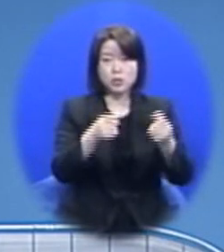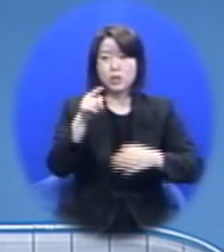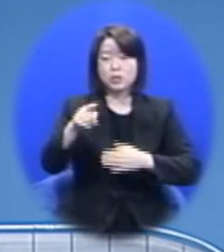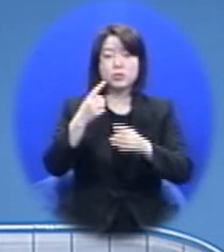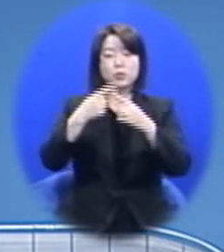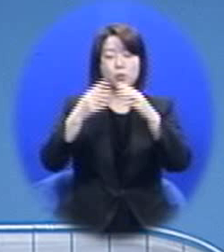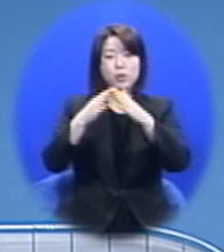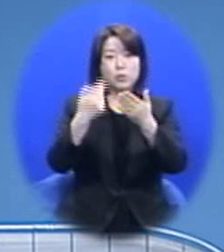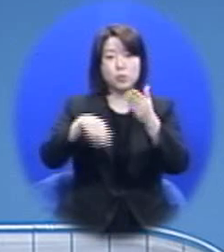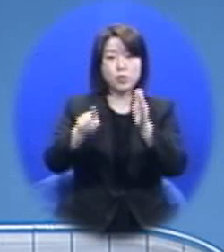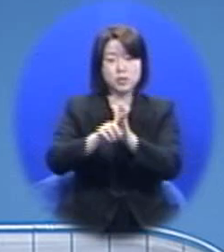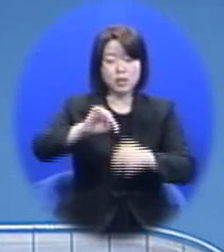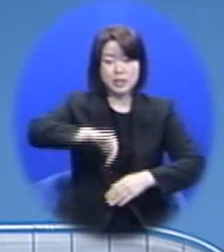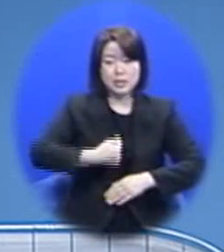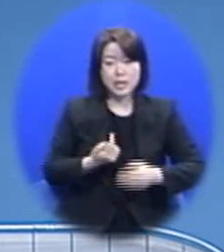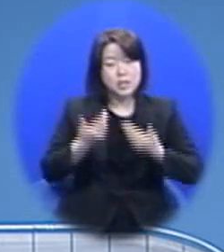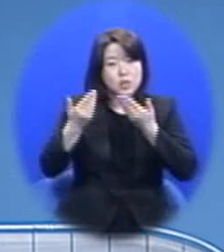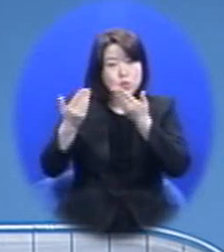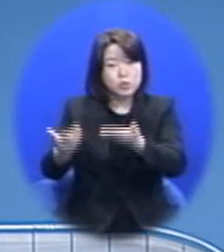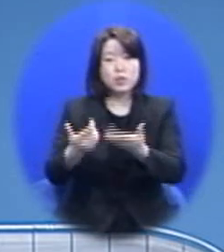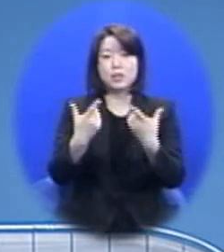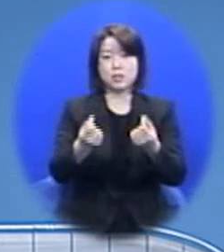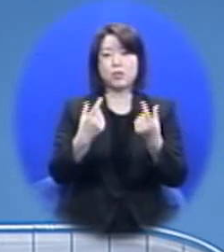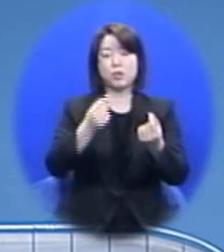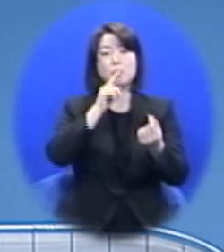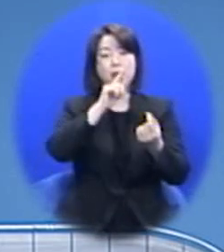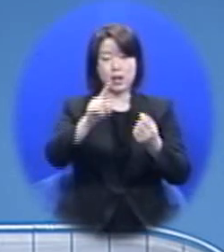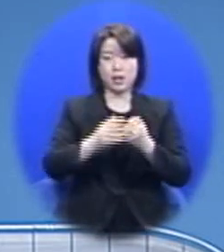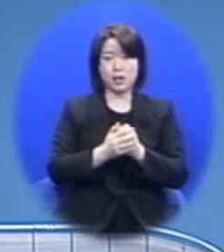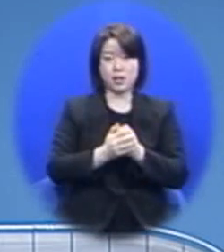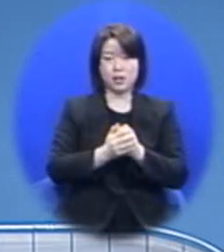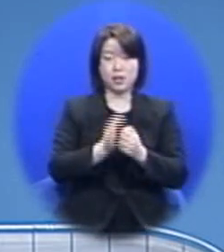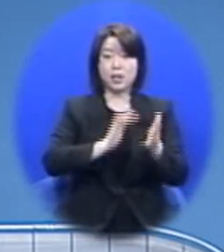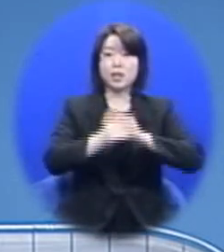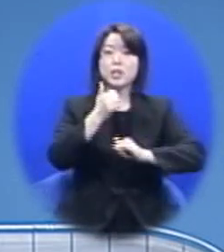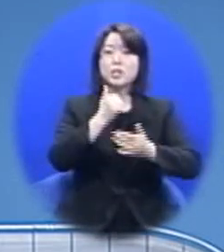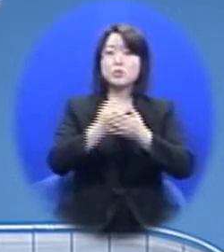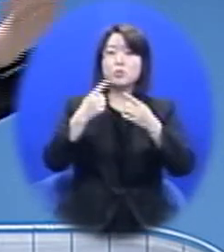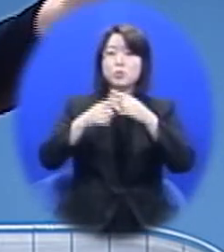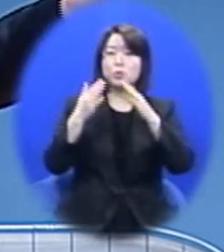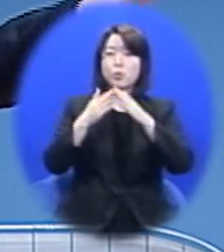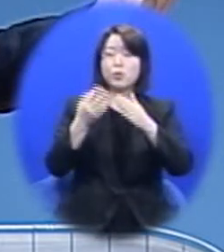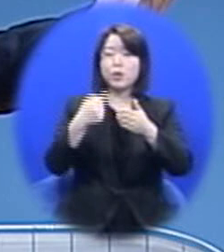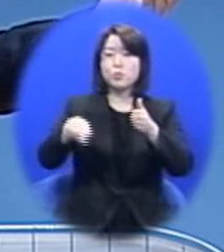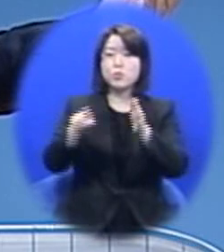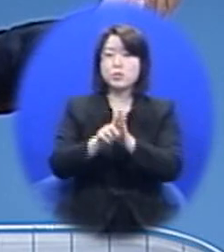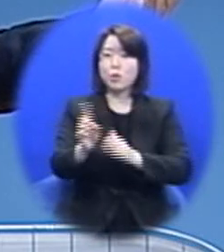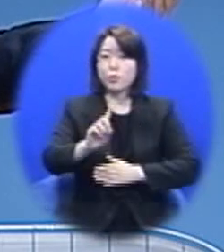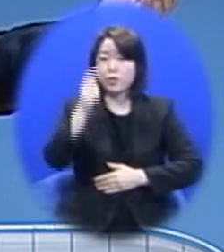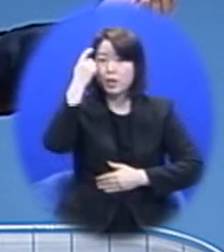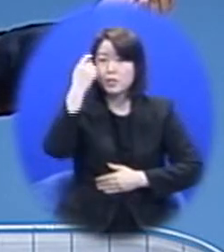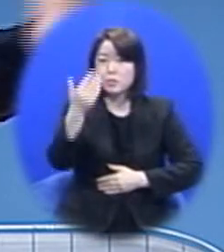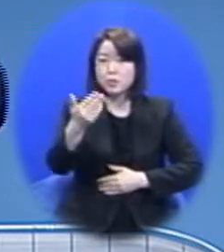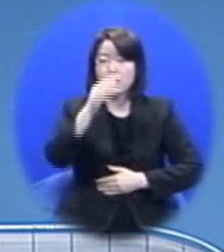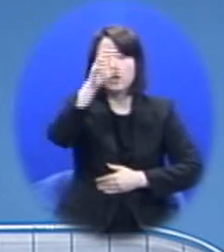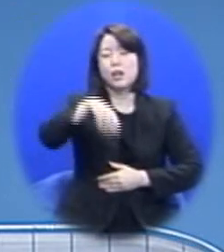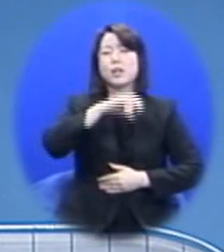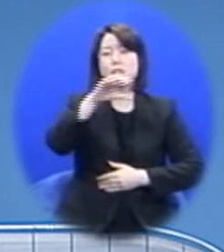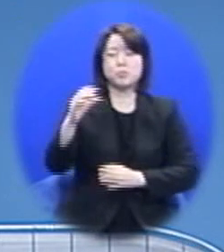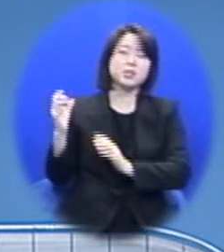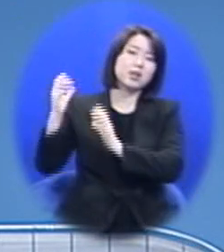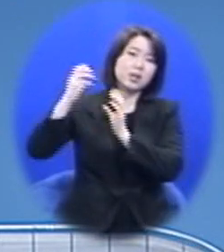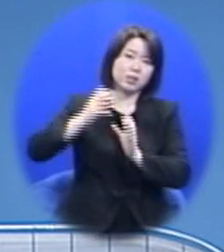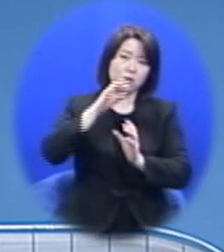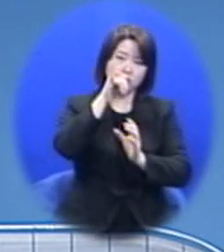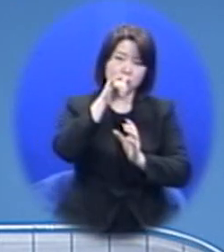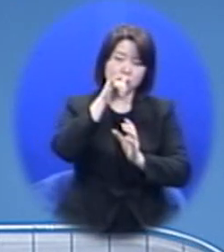하라. 예수님께서 교회를 위해서 어떻게 하셨죠? 십자가 져주셨어요. 죄는